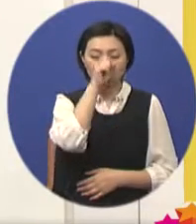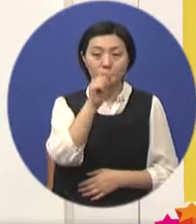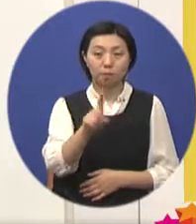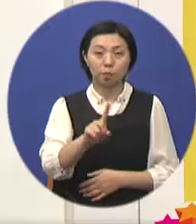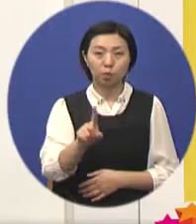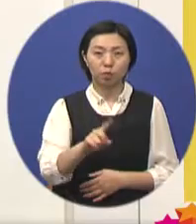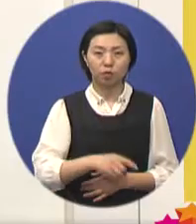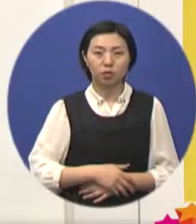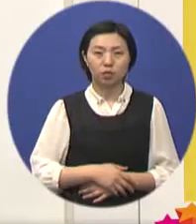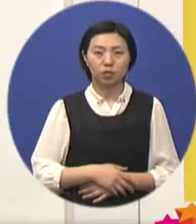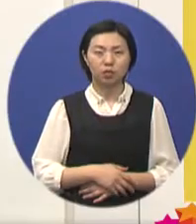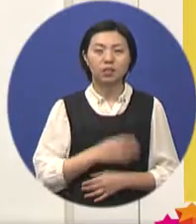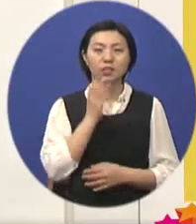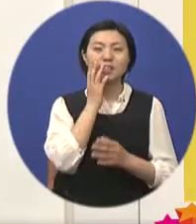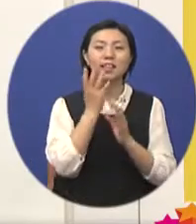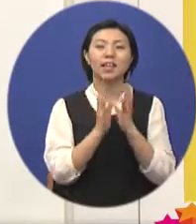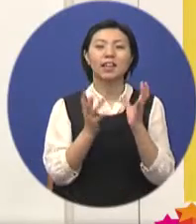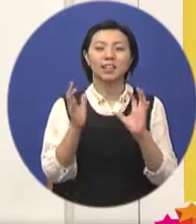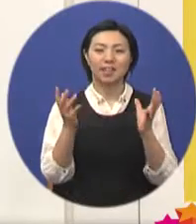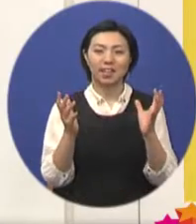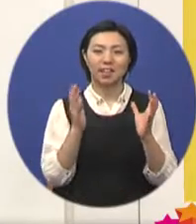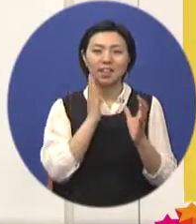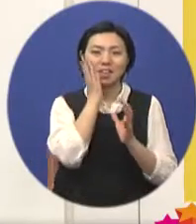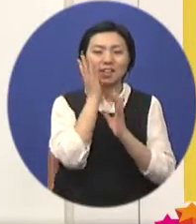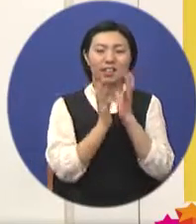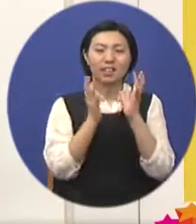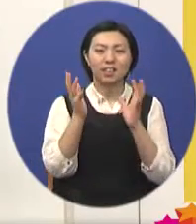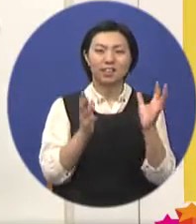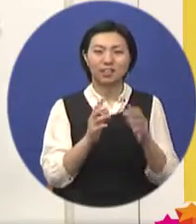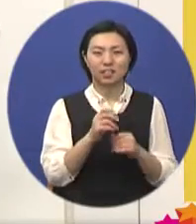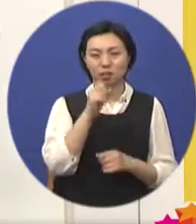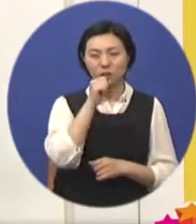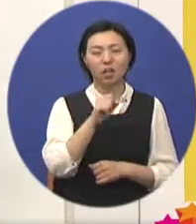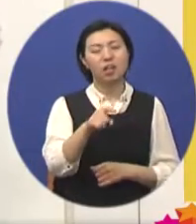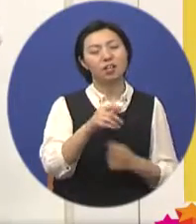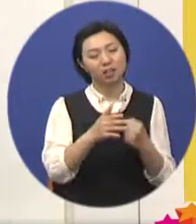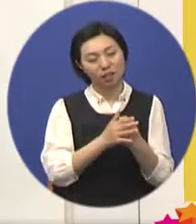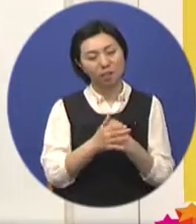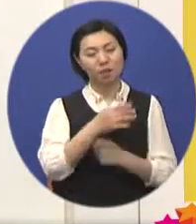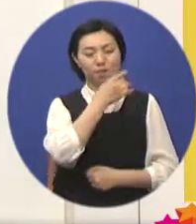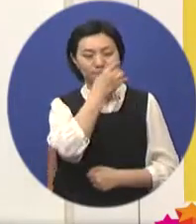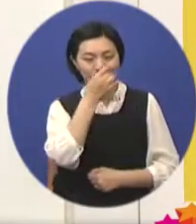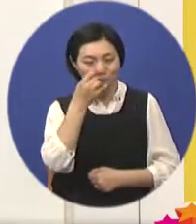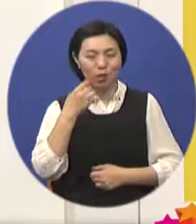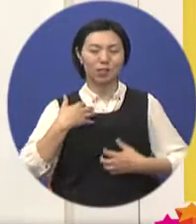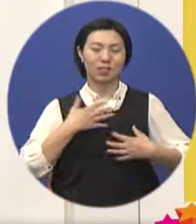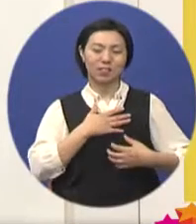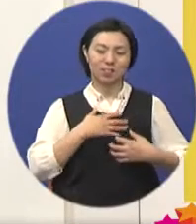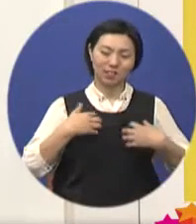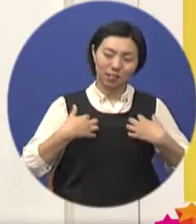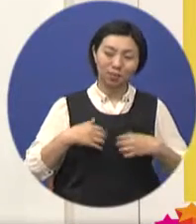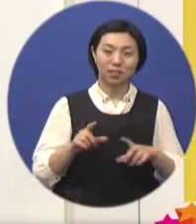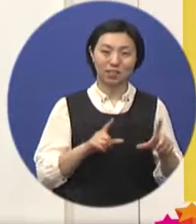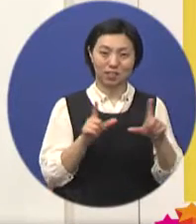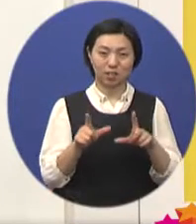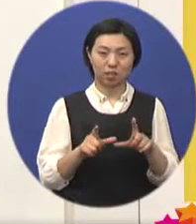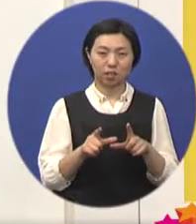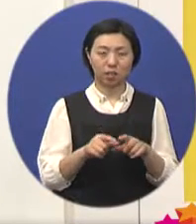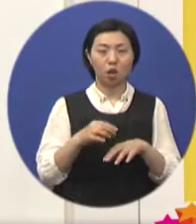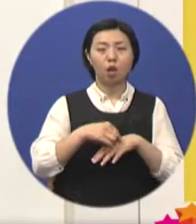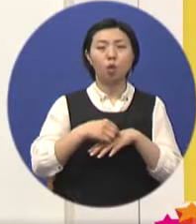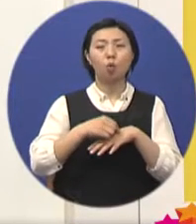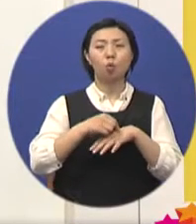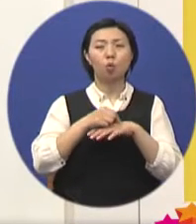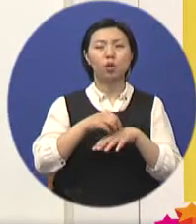먹는 음식은 주로 야채. 아 그러니까 저렇게 명랑하고 재밌게 사시는 거야. 고기도 간혹 좀 드셔야 해요. 아